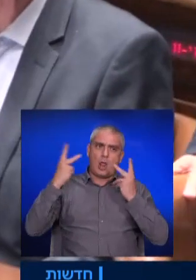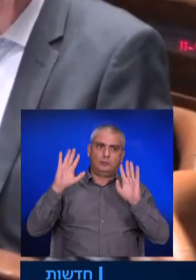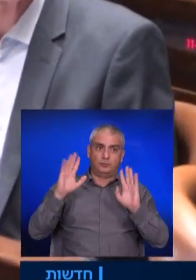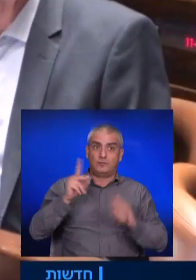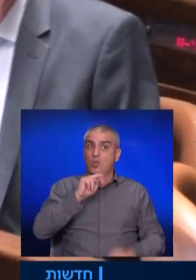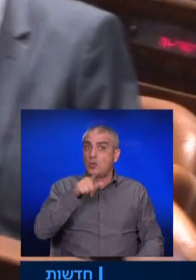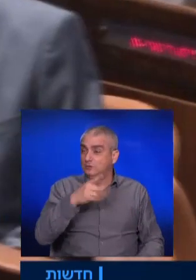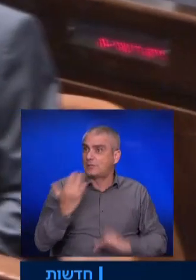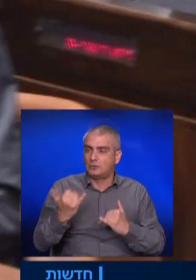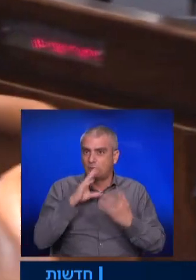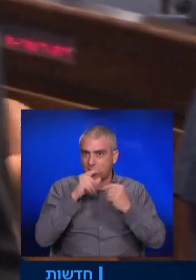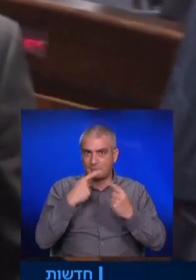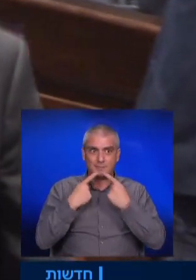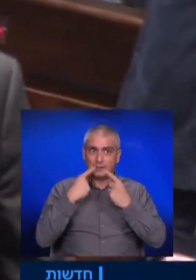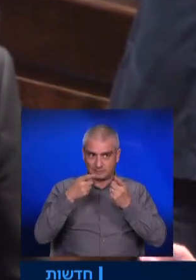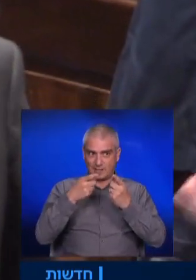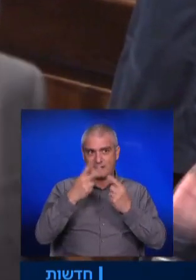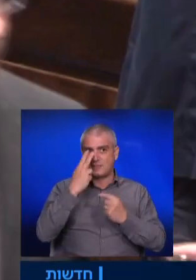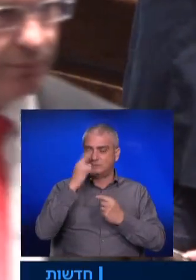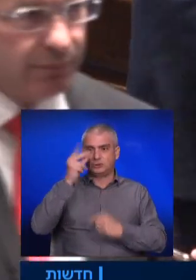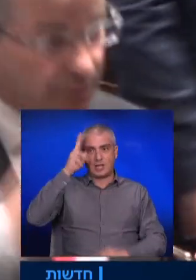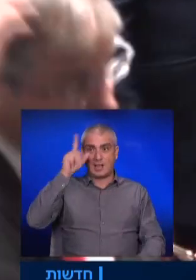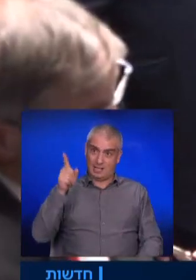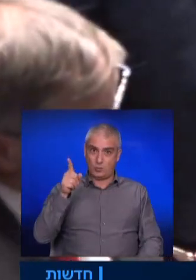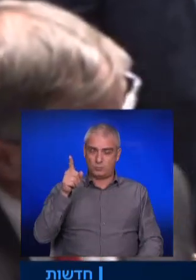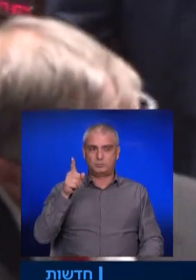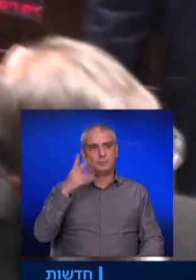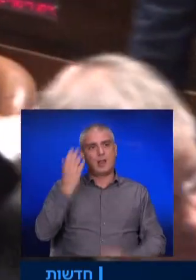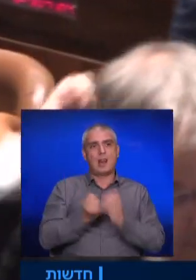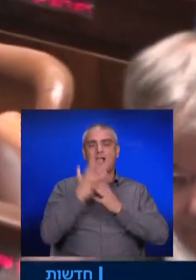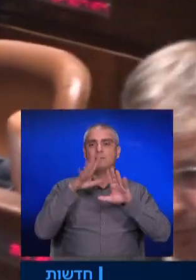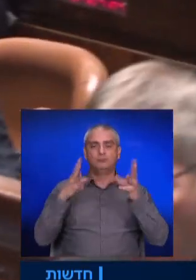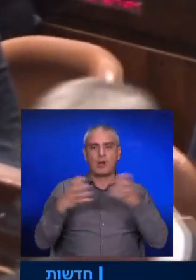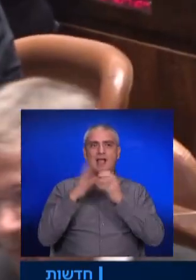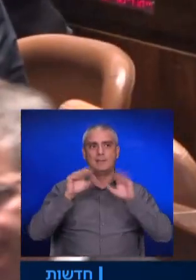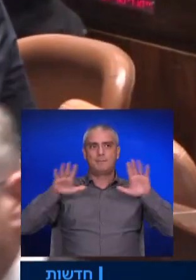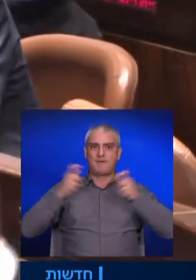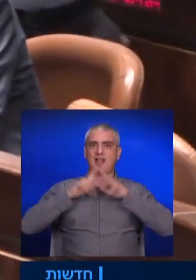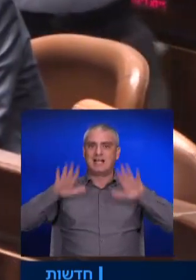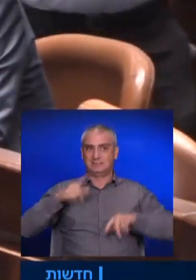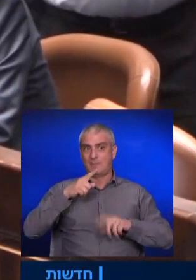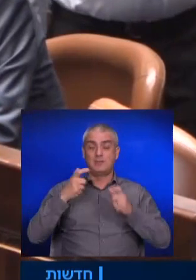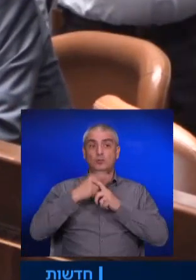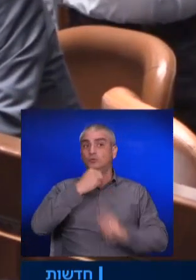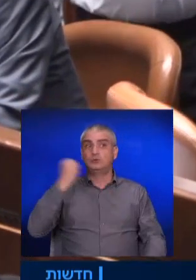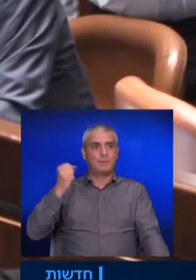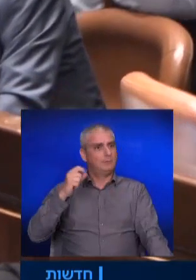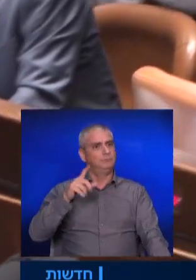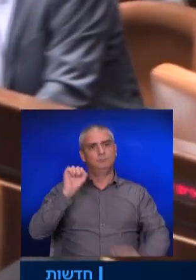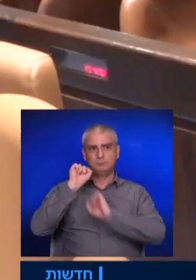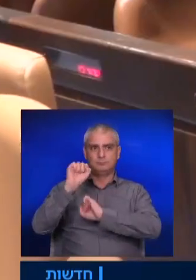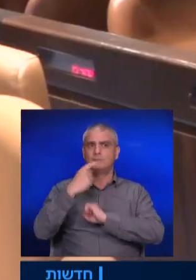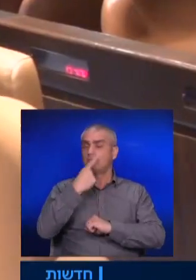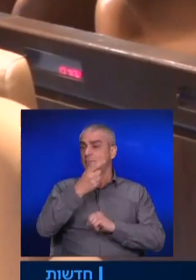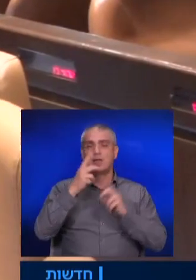השולחן בשיחה הוא הניסיון של הליכוד להקים ממשלה עם רע"מ. גוש הימין כולו מצדד במסרים שלפיהם רע"מ